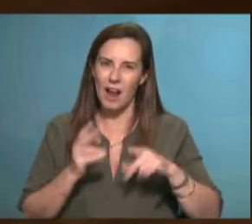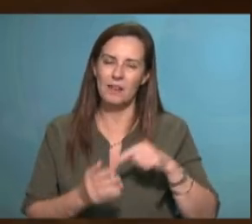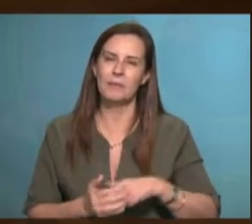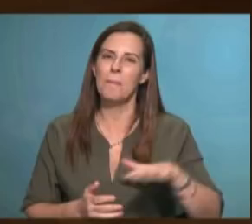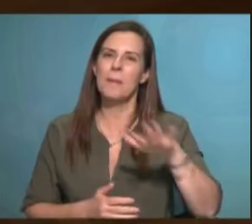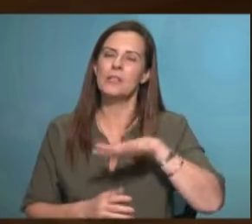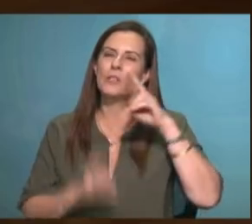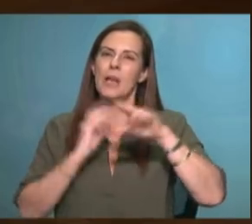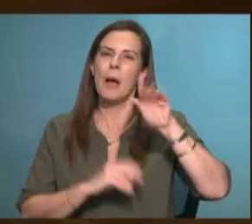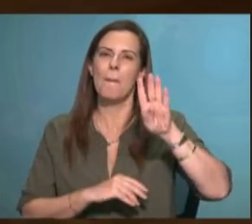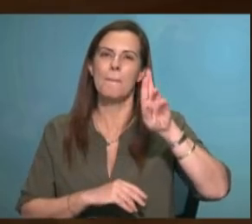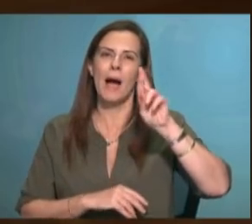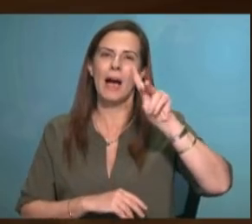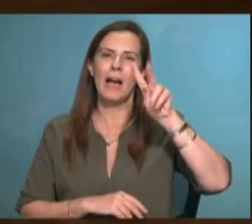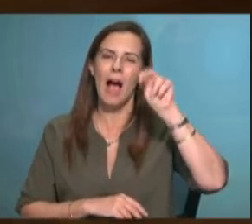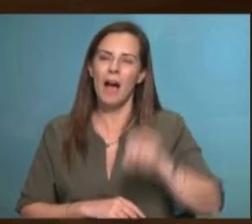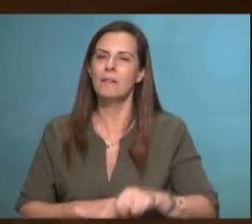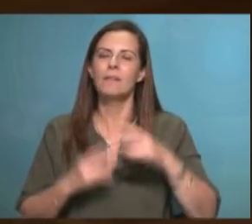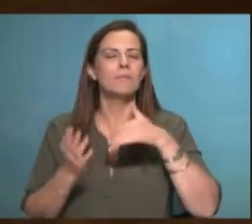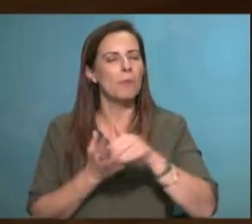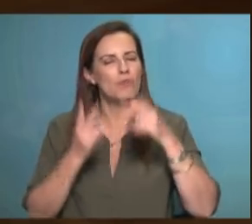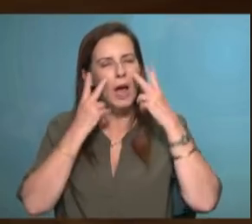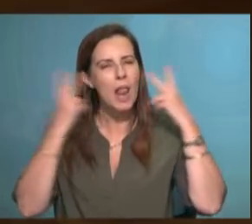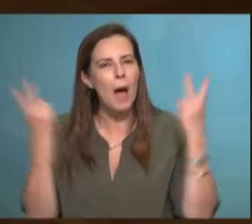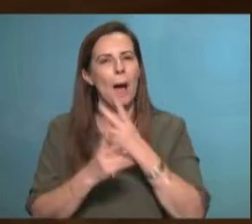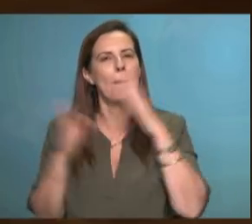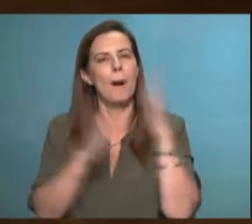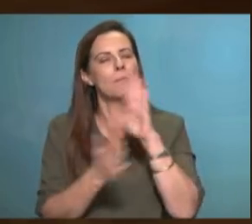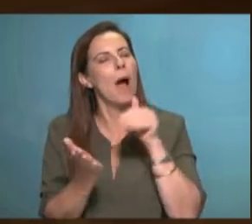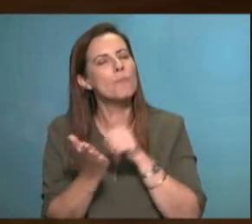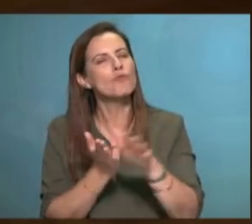התעשייה ברקן שבשומרון, והמצוד אחר המחבל עדיין